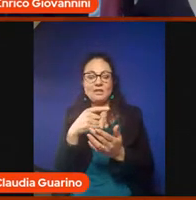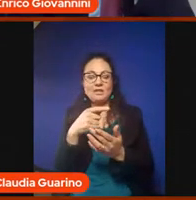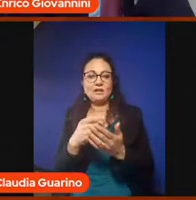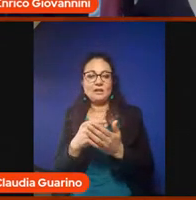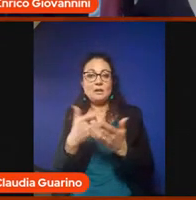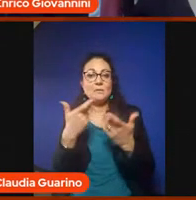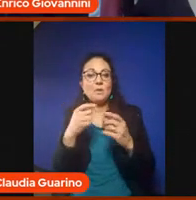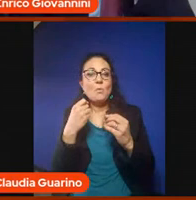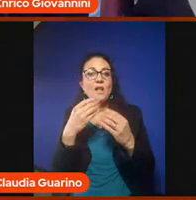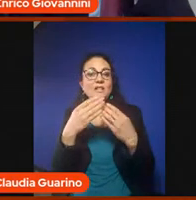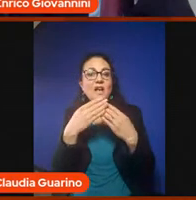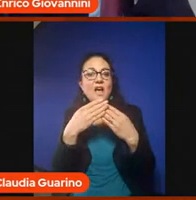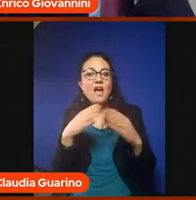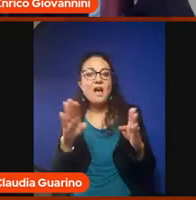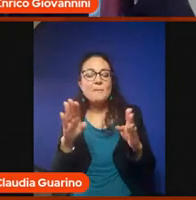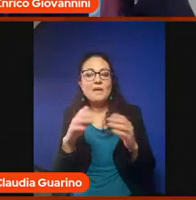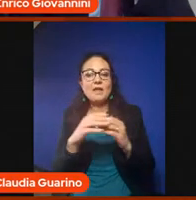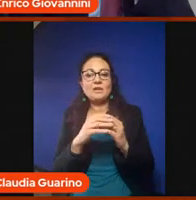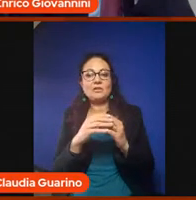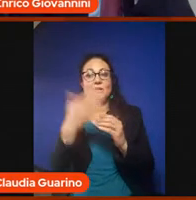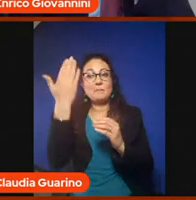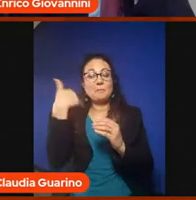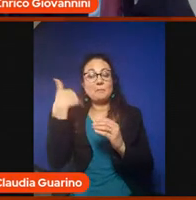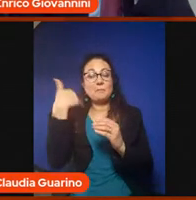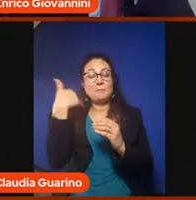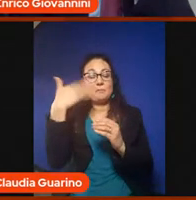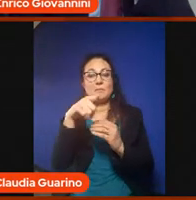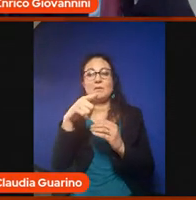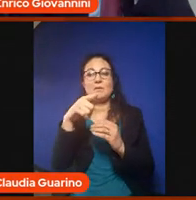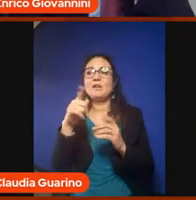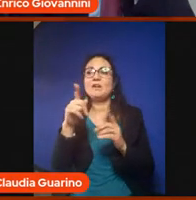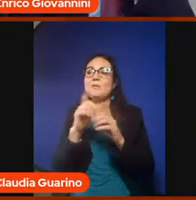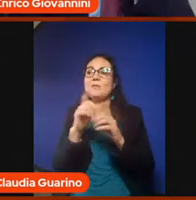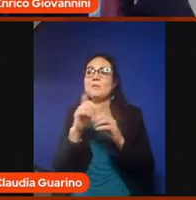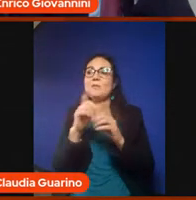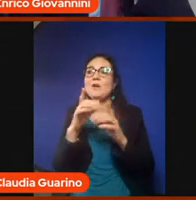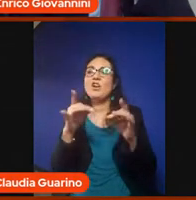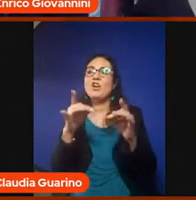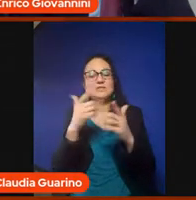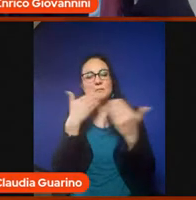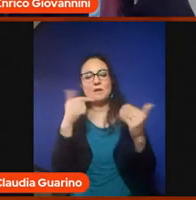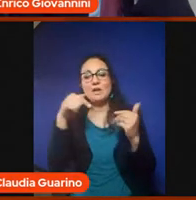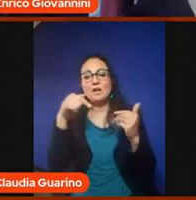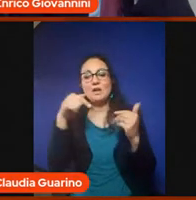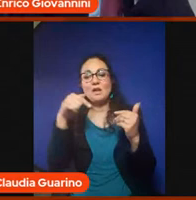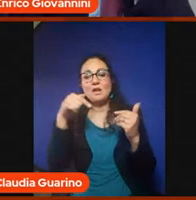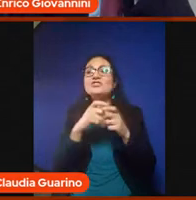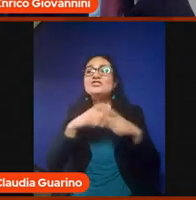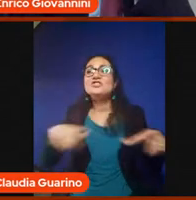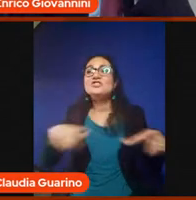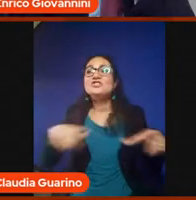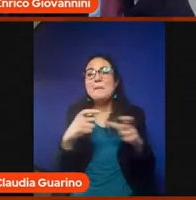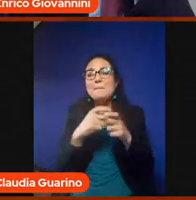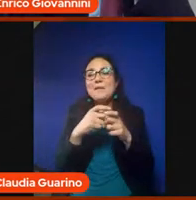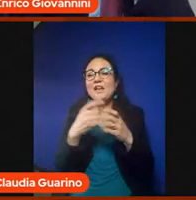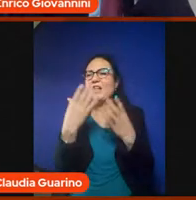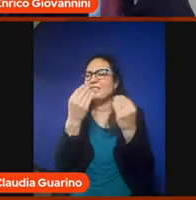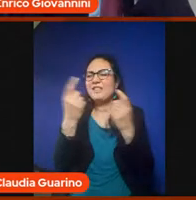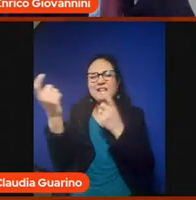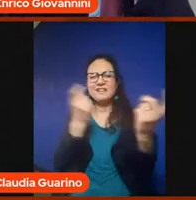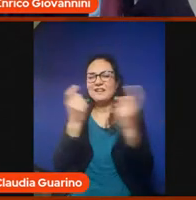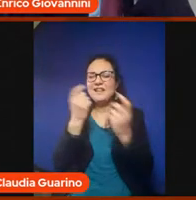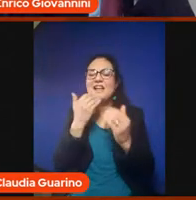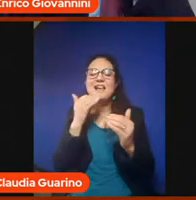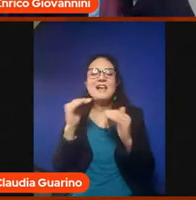in questa piccola città decine di migliaia di ragazzi che imparavano a ragionare attraverso